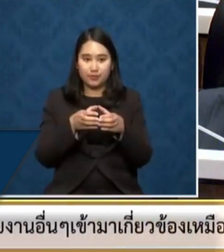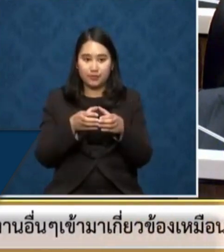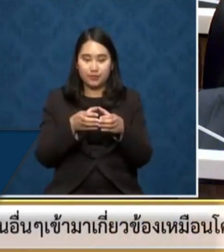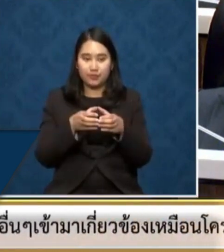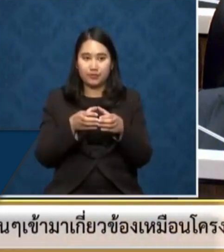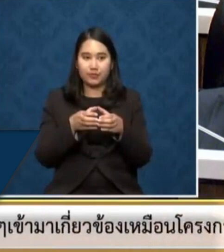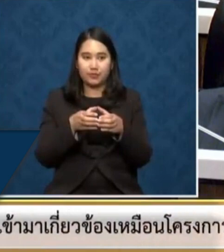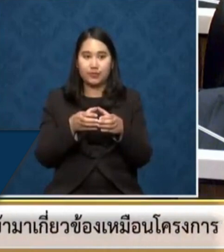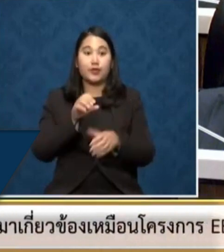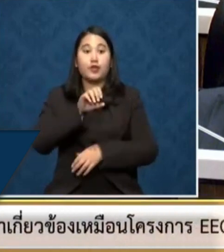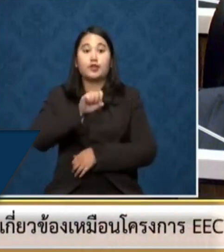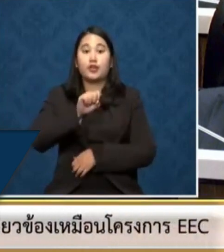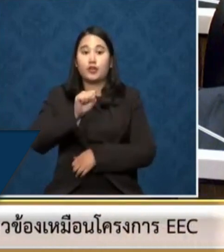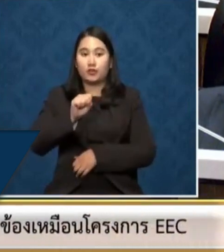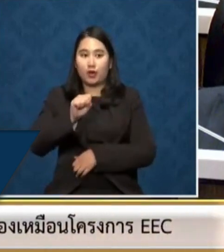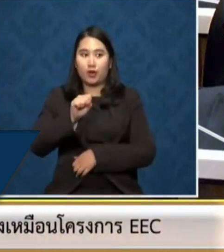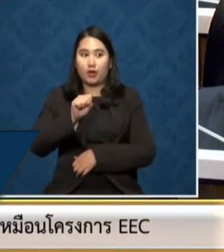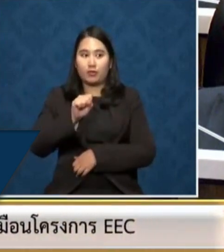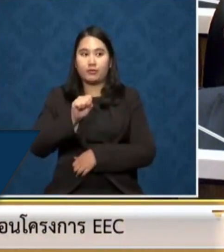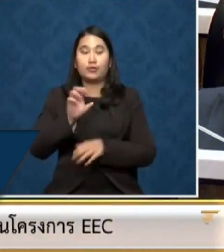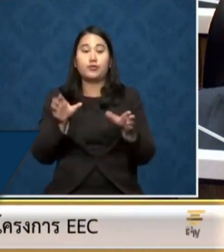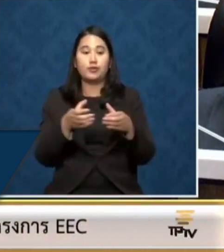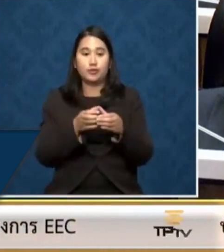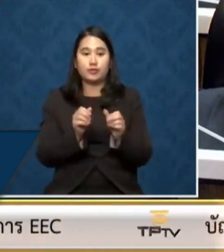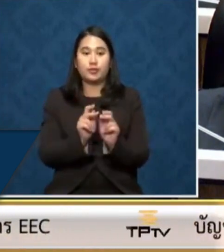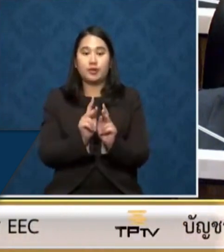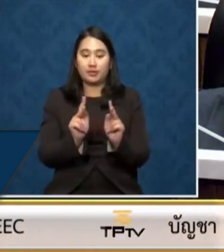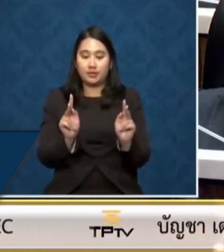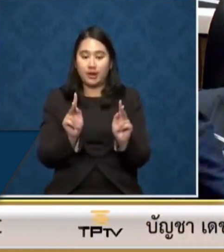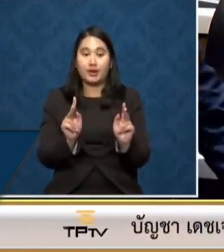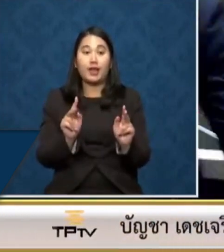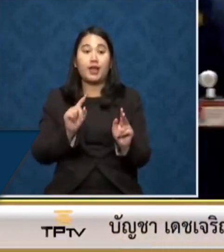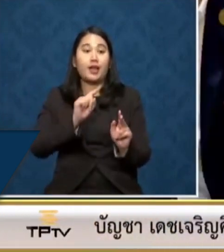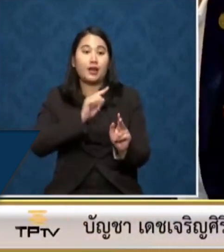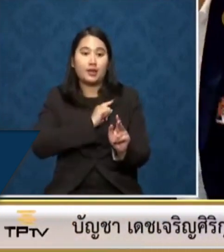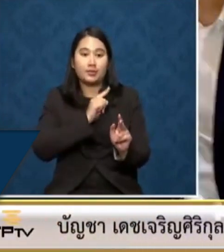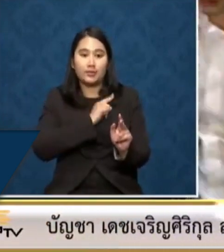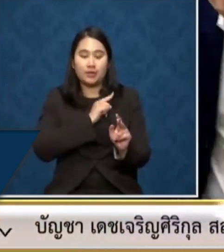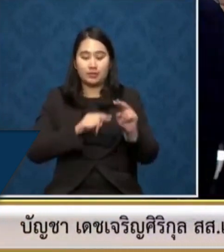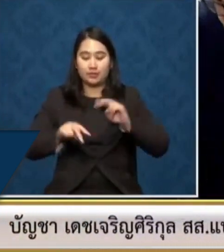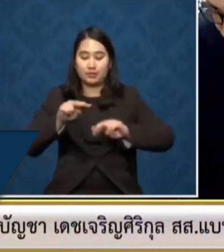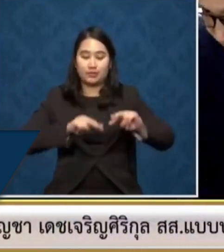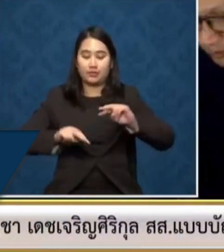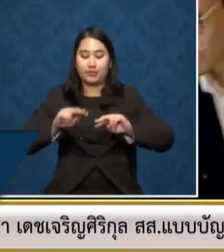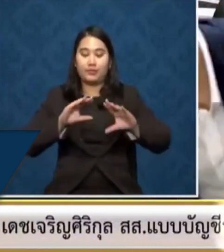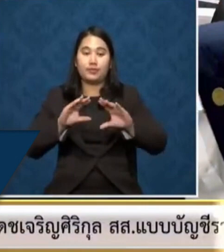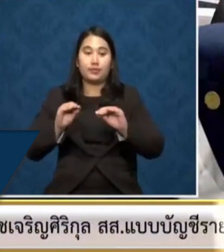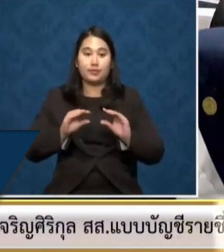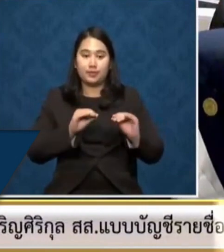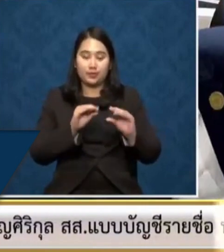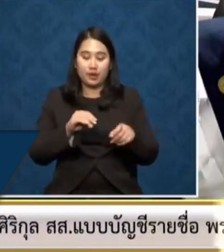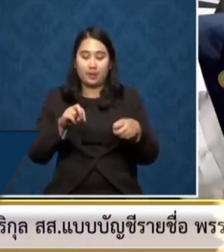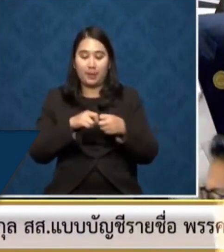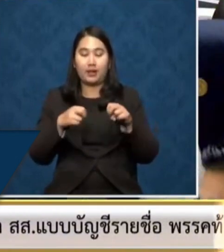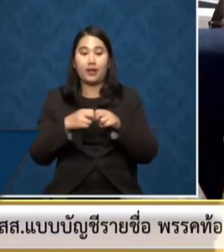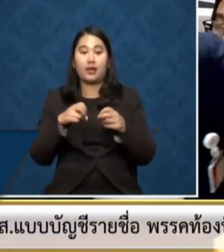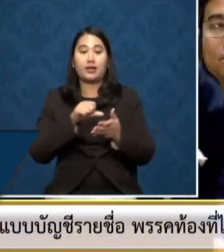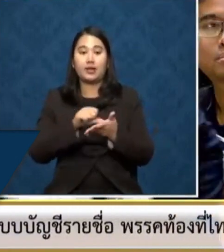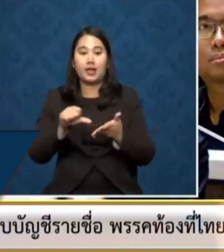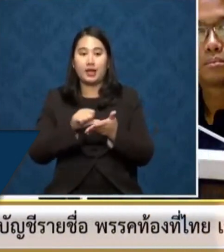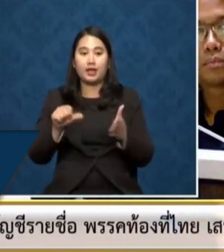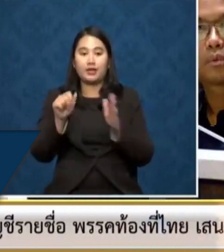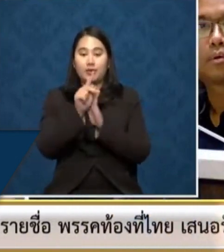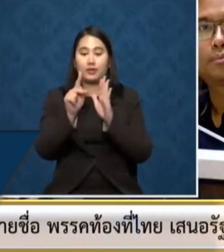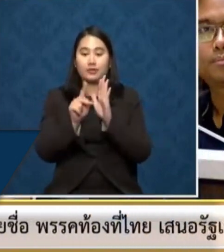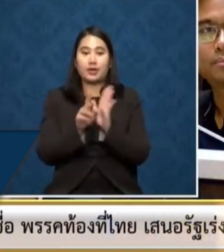ราษฎรตั้งคณะกรรมาธิการวิสามัญพิจารณาศึกาและเสนอแนะการแก้ไขกฎหมายที่